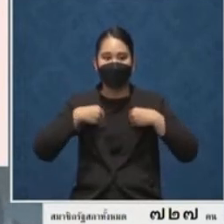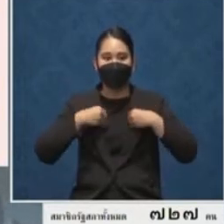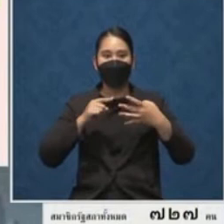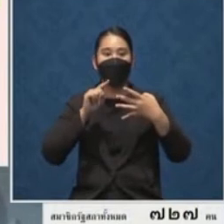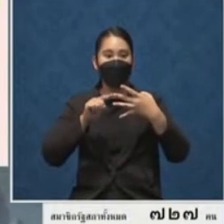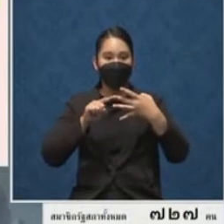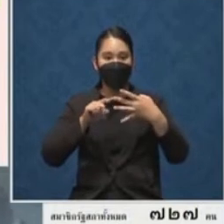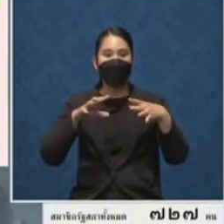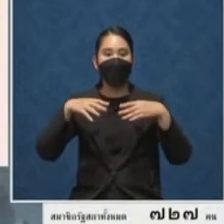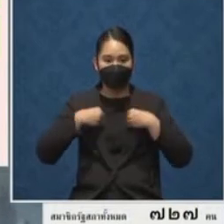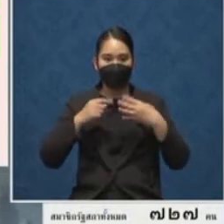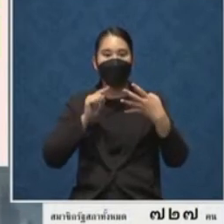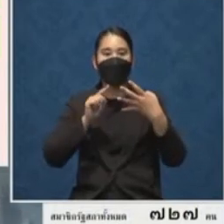รับหลักการและสี่รับหลักการครับ